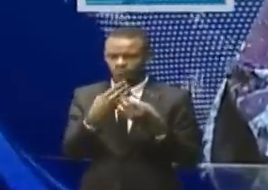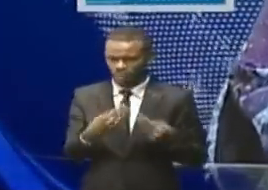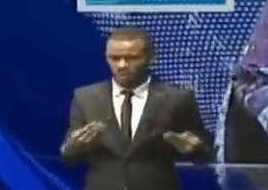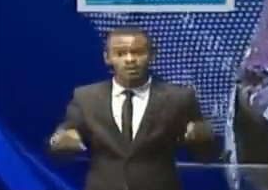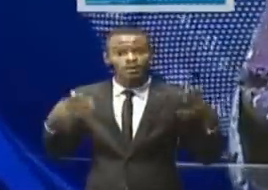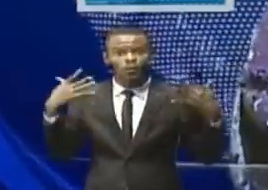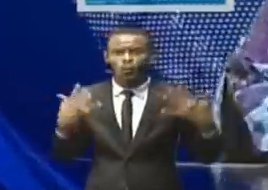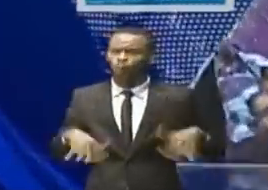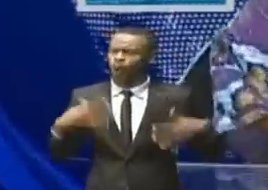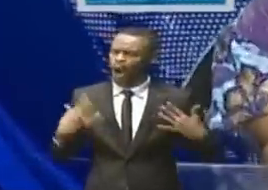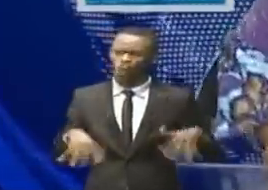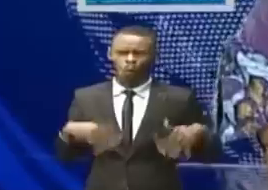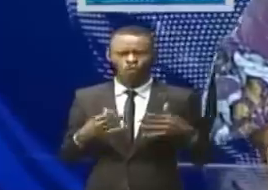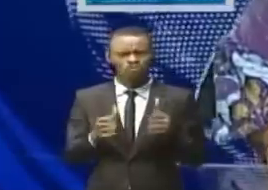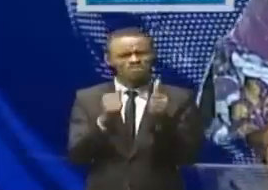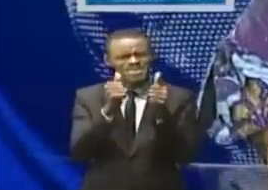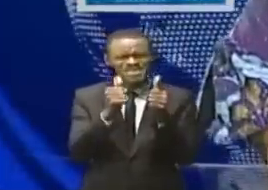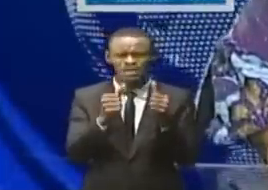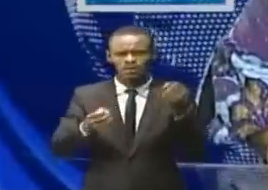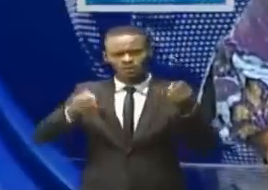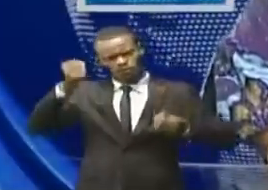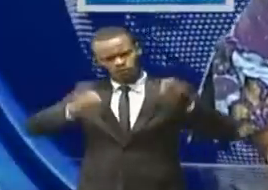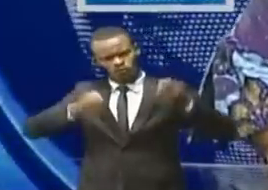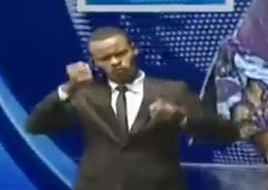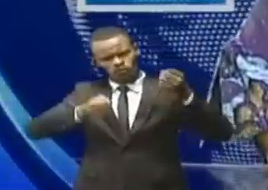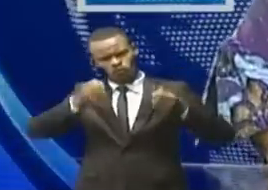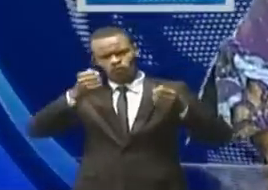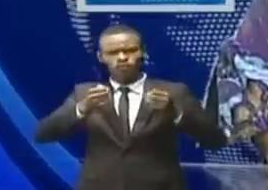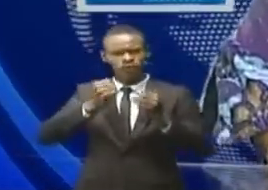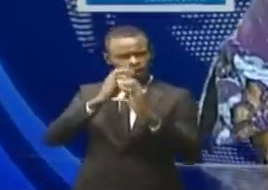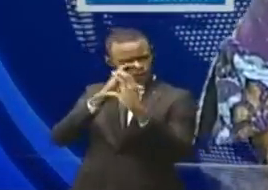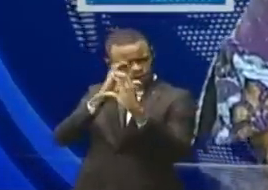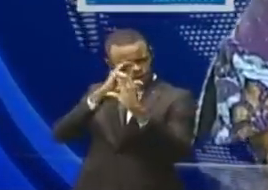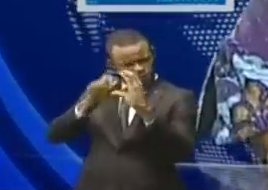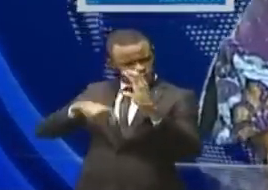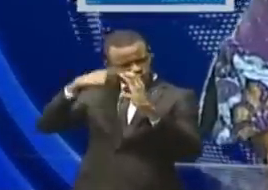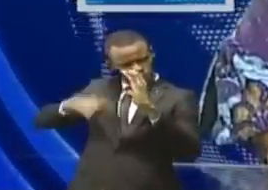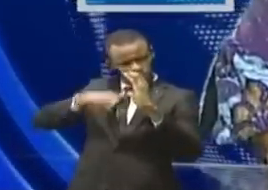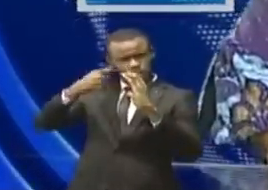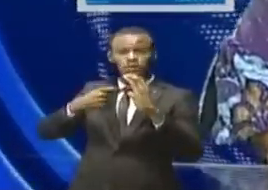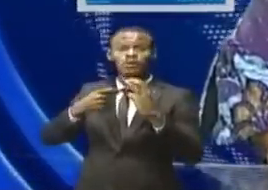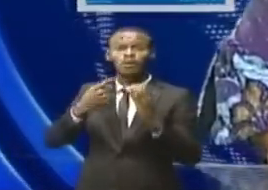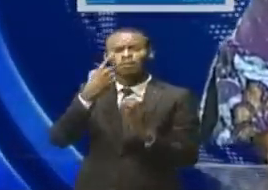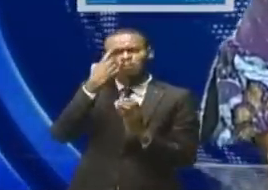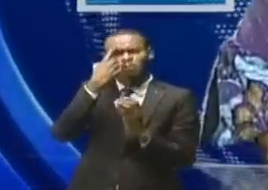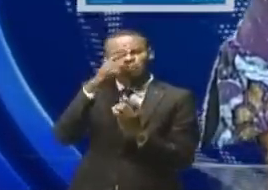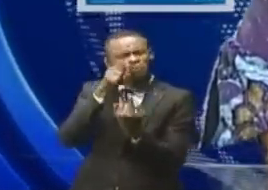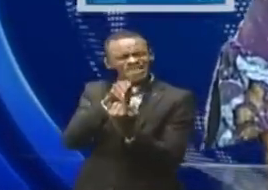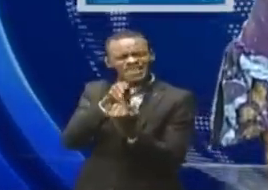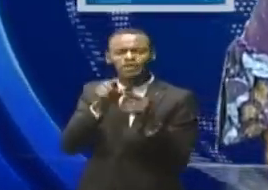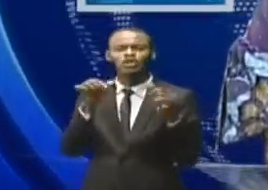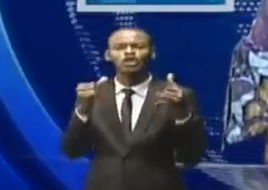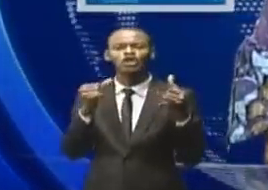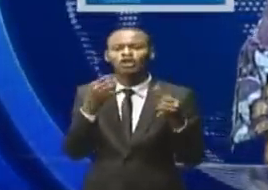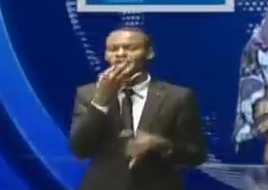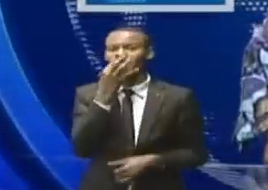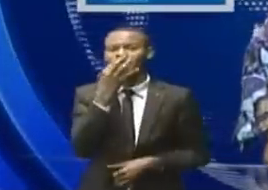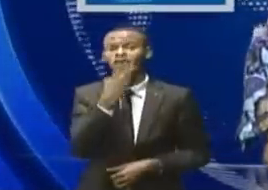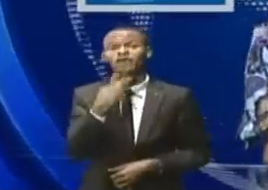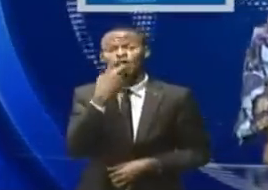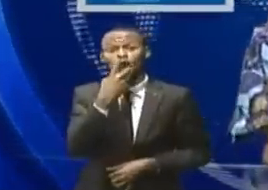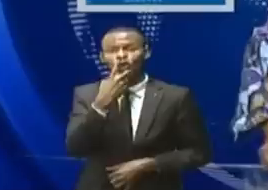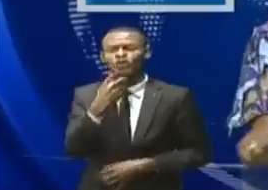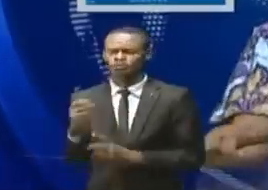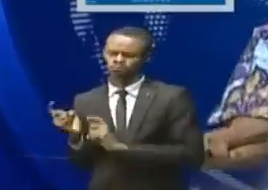congolaise pour mieux vous servir dans la couverture des 9e Jeux de la francophonie. Le ministre de tutelle, Patrick Muyaya, l'a remis